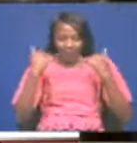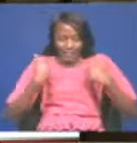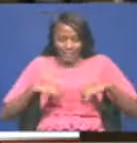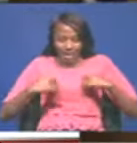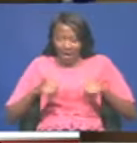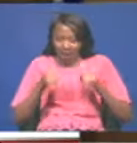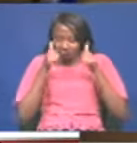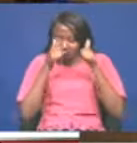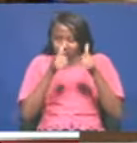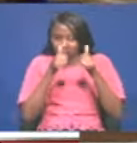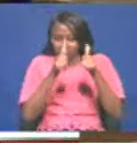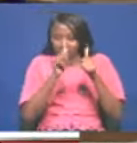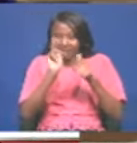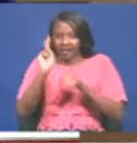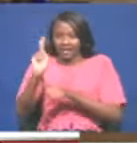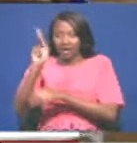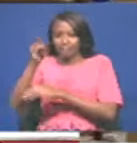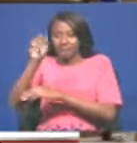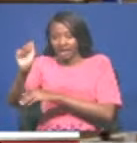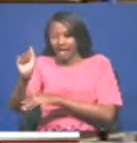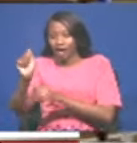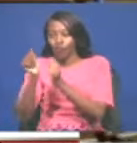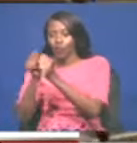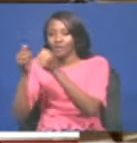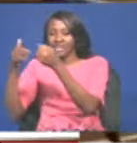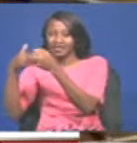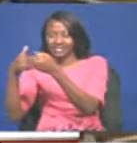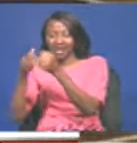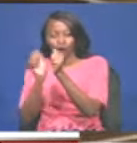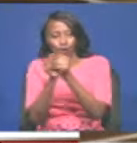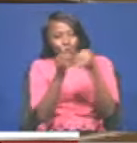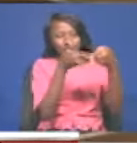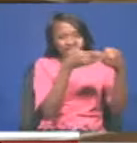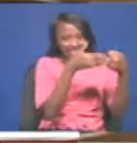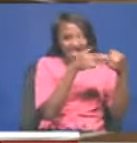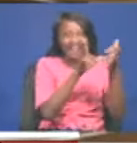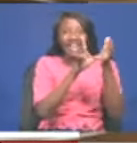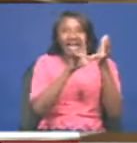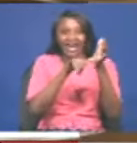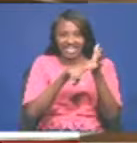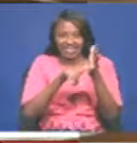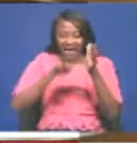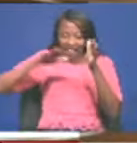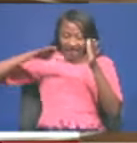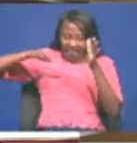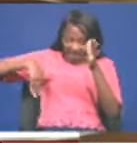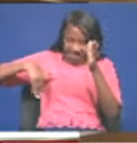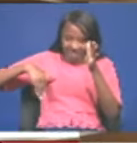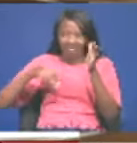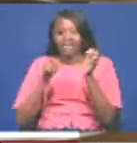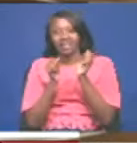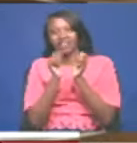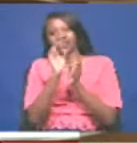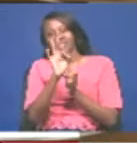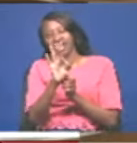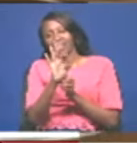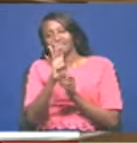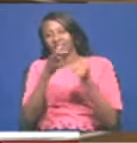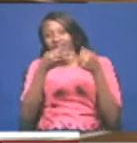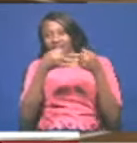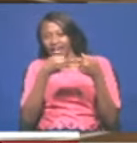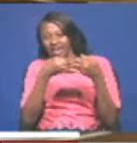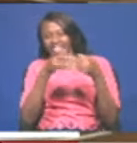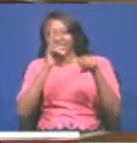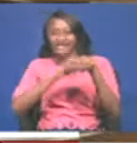KPA alama 19-19, lakini ilikuwa nyuma kwa alama 38 kufikia kipindi cha